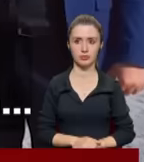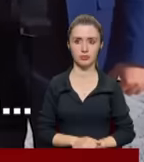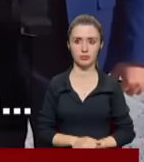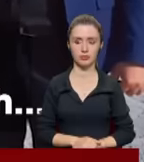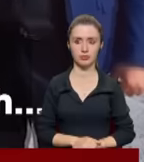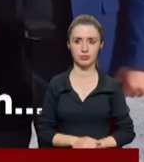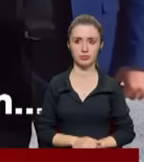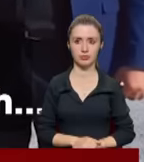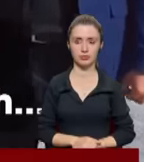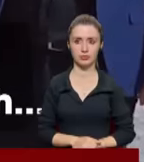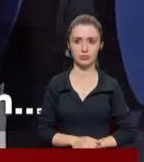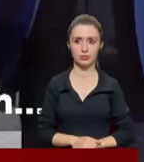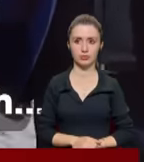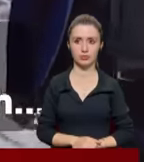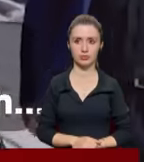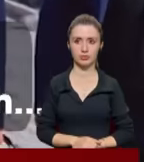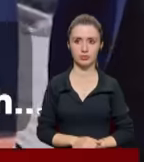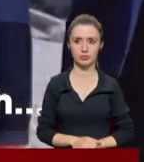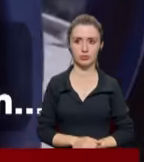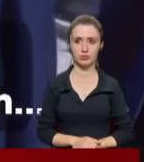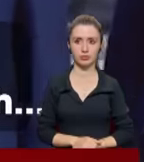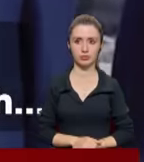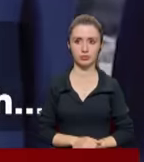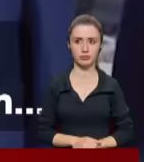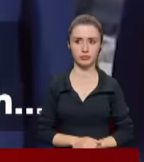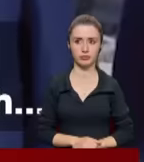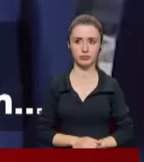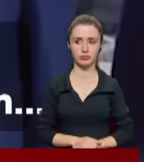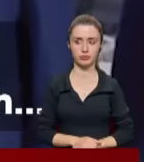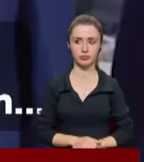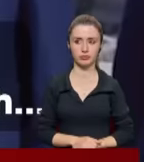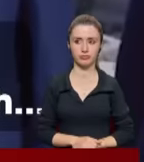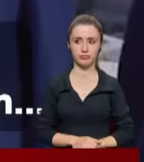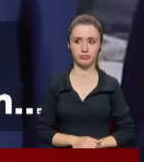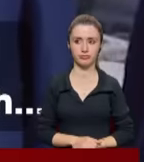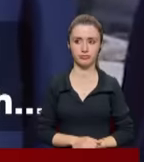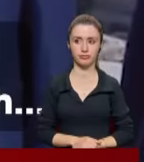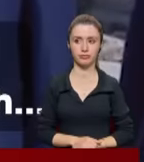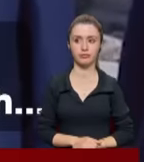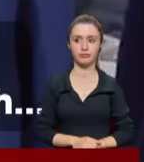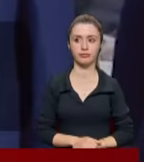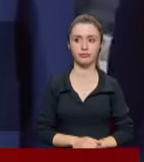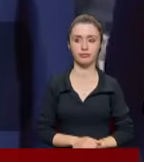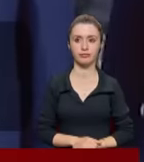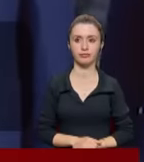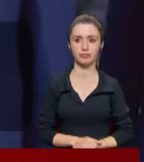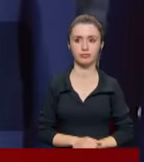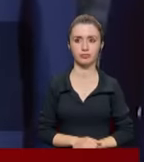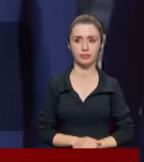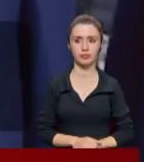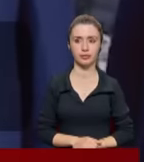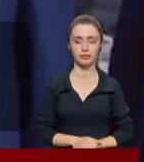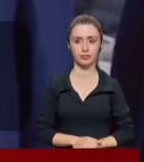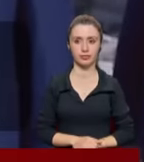kan ağlarken Araplarda Allah razı olsun Tayyip Erdoğan'ın yanındayız diyor bak dua ediyor Bak görüyorsun Allah razı olsun Tayyip